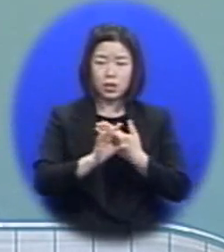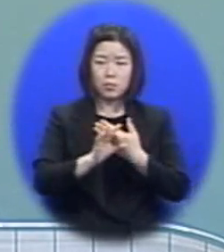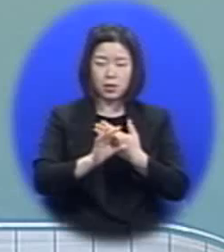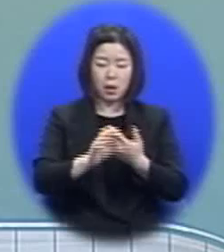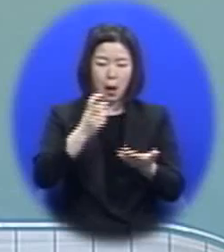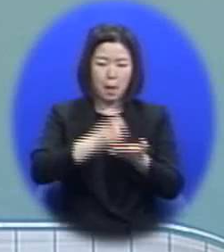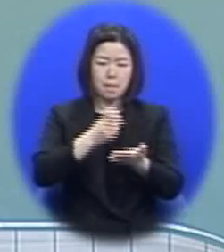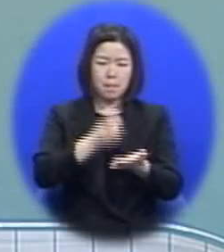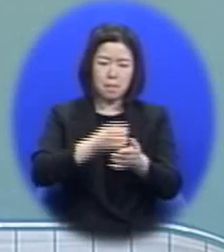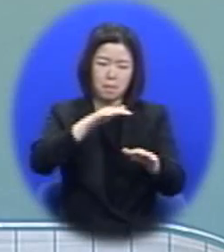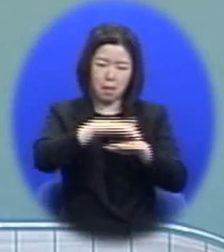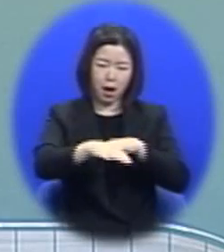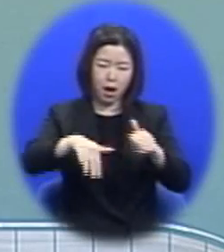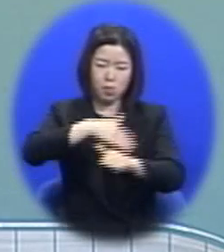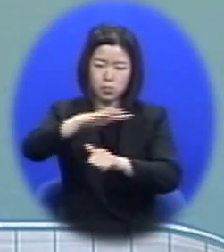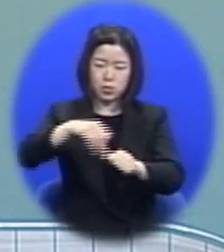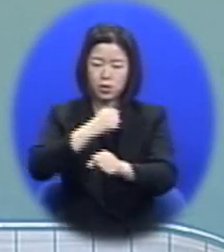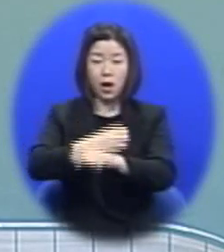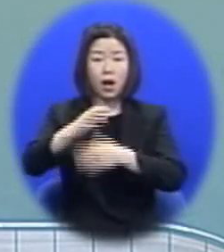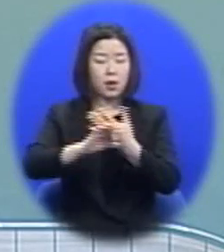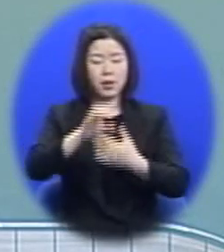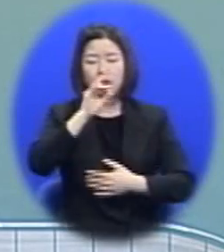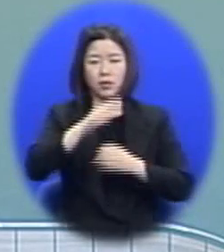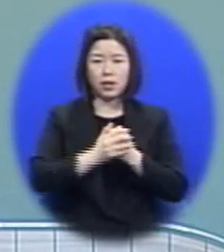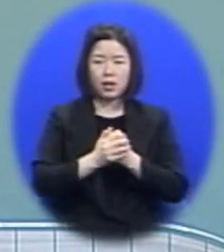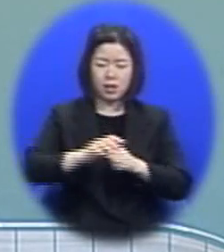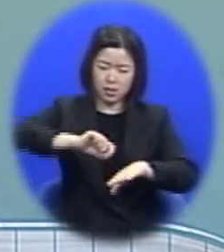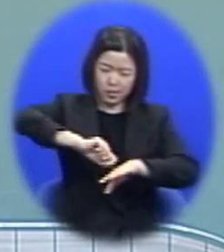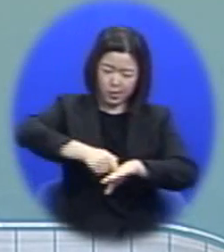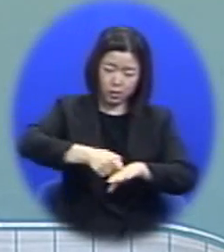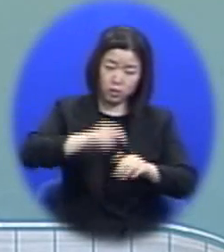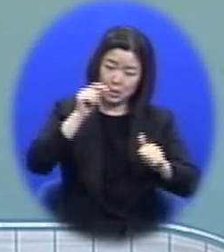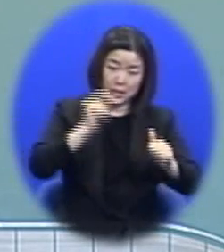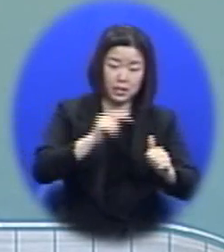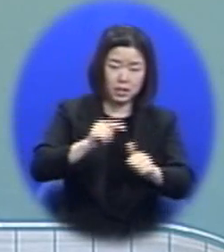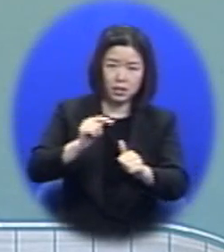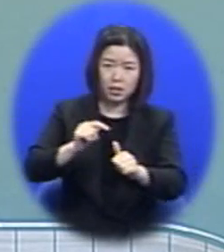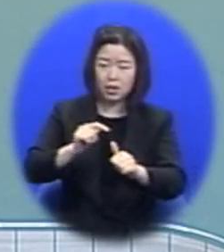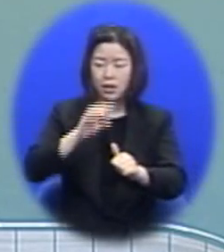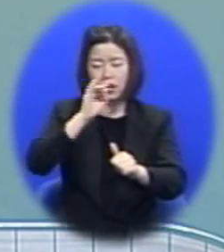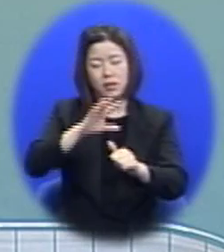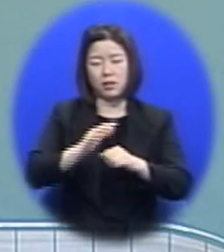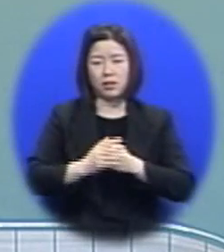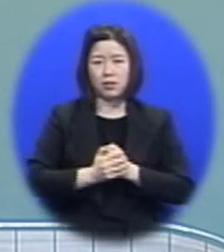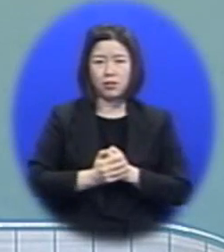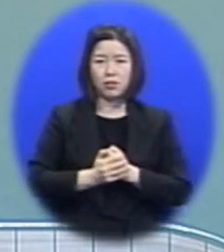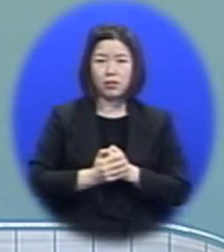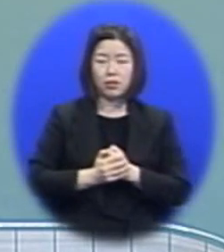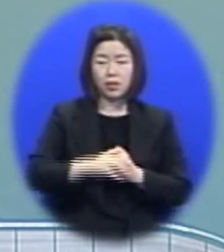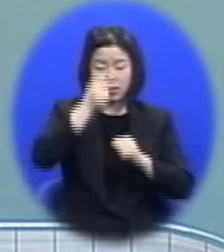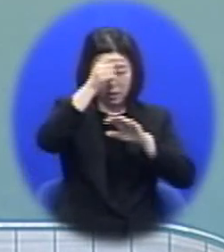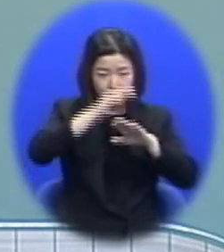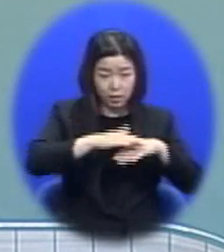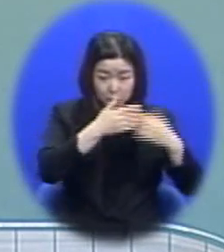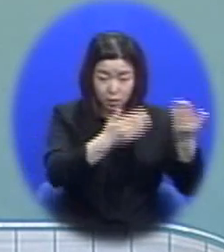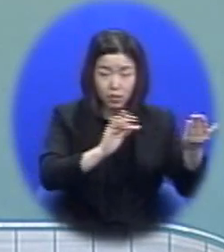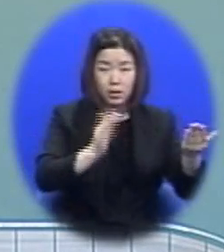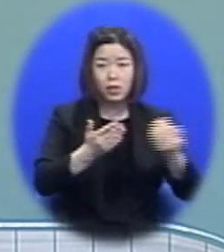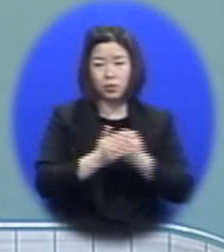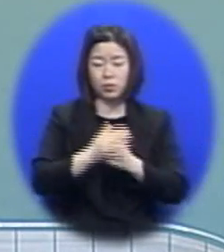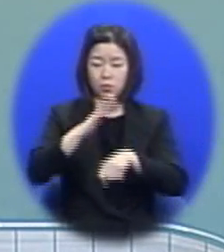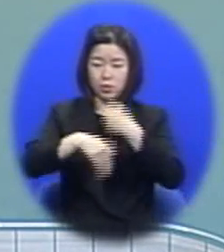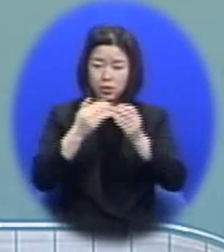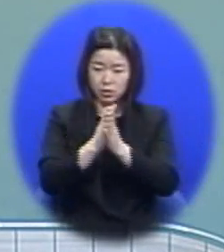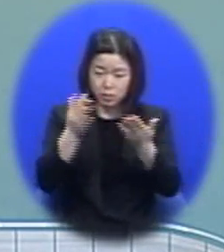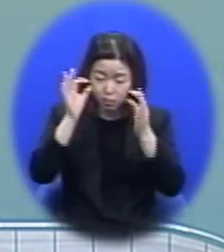하면 안 된다는 거예요 강요하면서 이렇게 시키면 안 된다는 거예요 예배 드려야 되고 성경